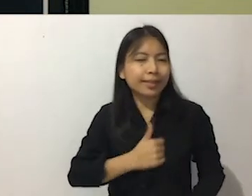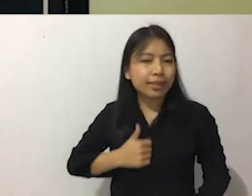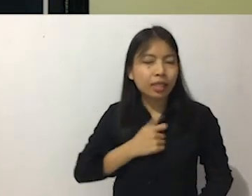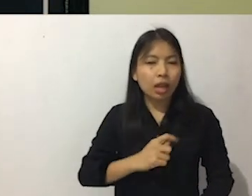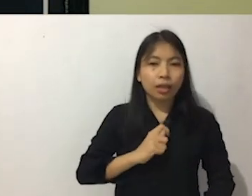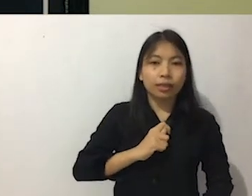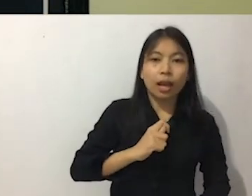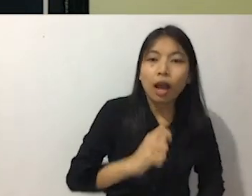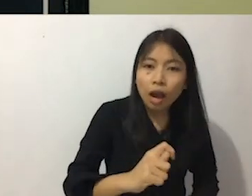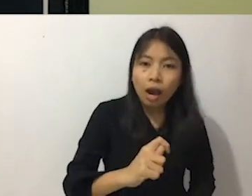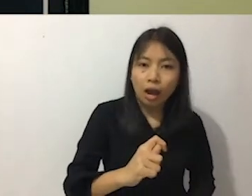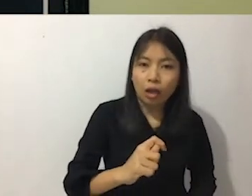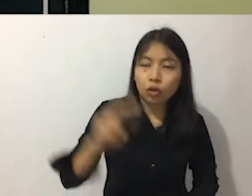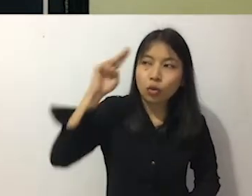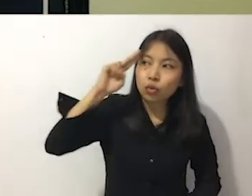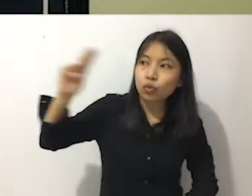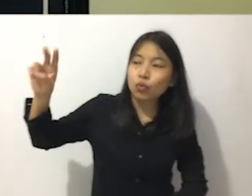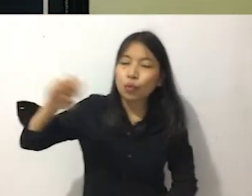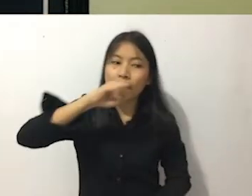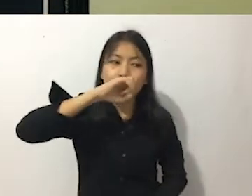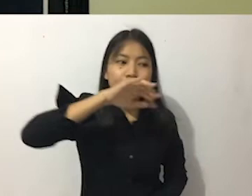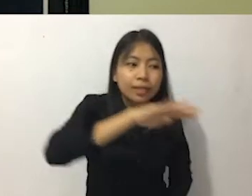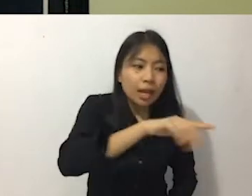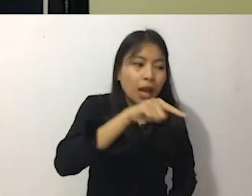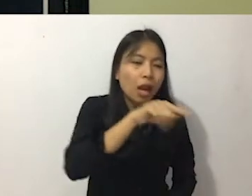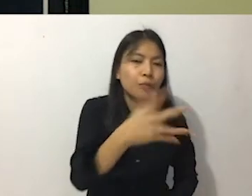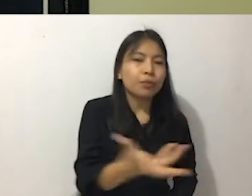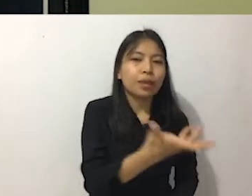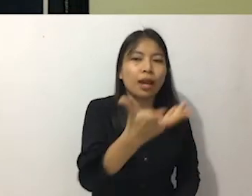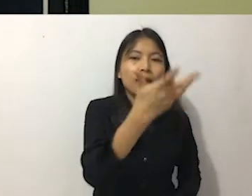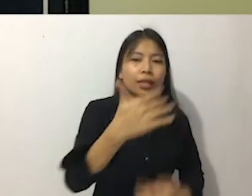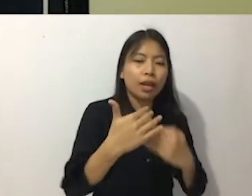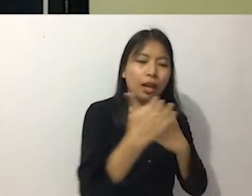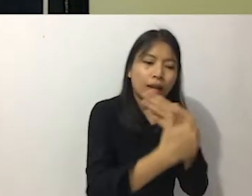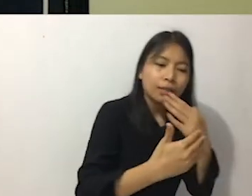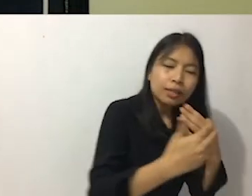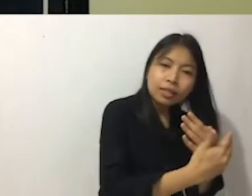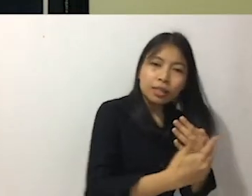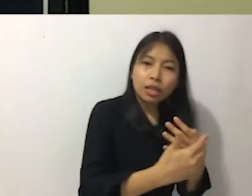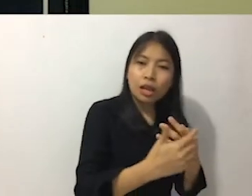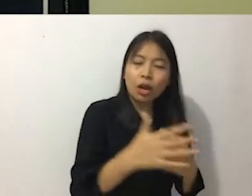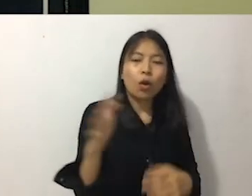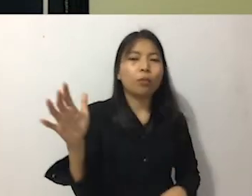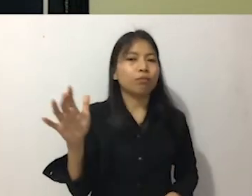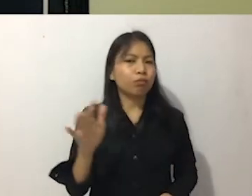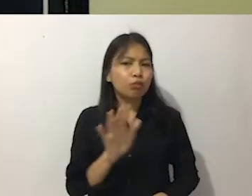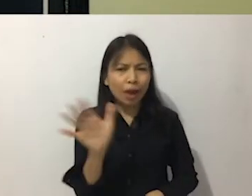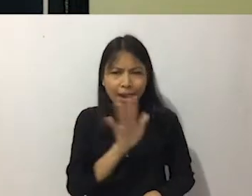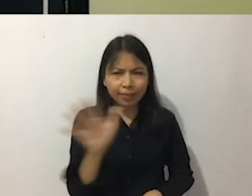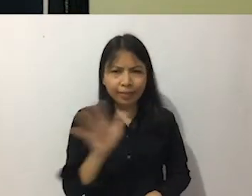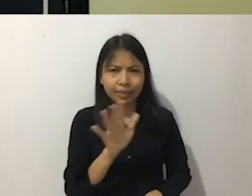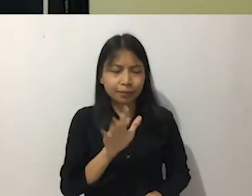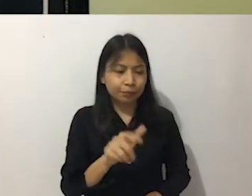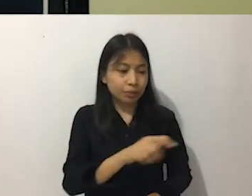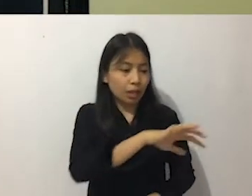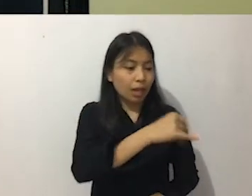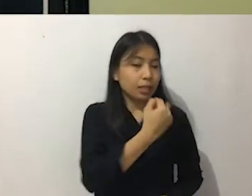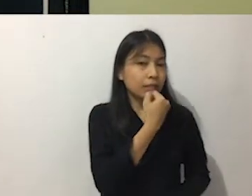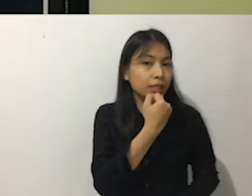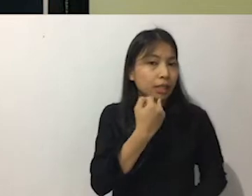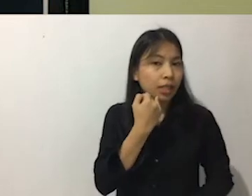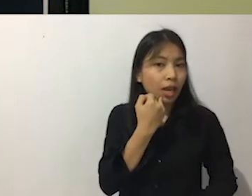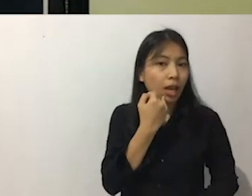Israel hidup dalam kehidupan yang baik, sesuai dengan kehendak Allah.